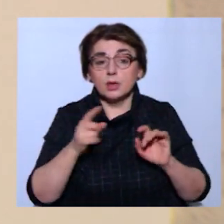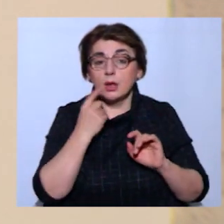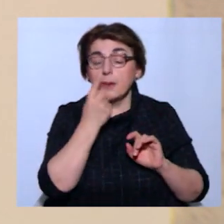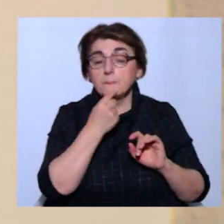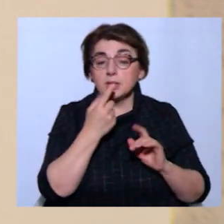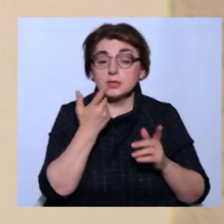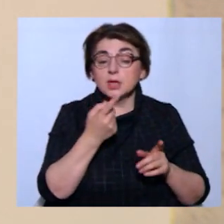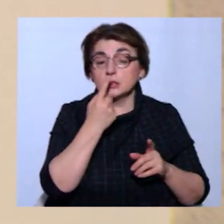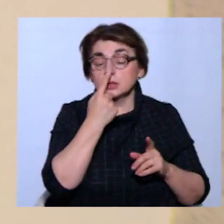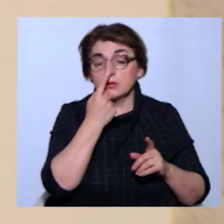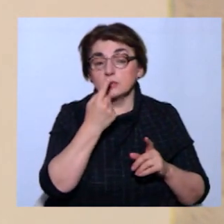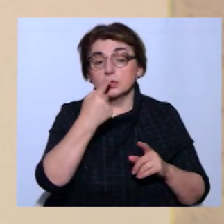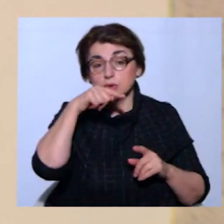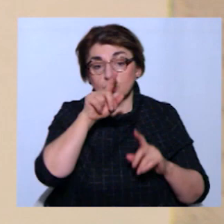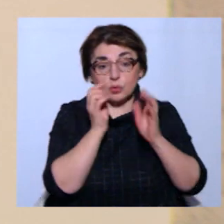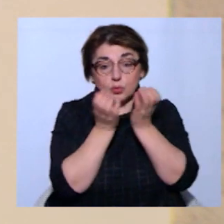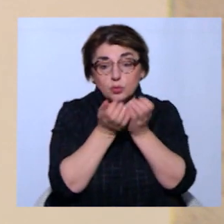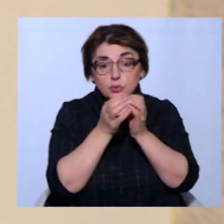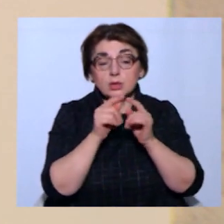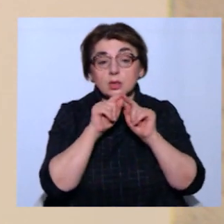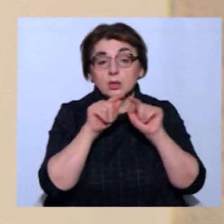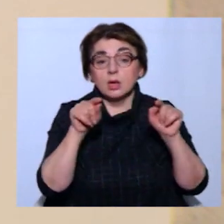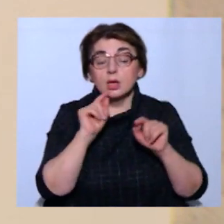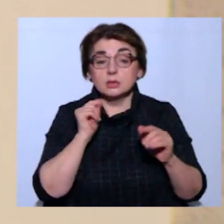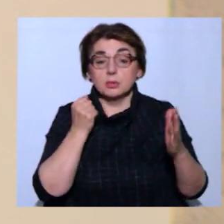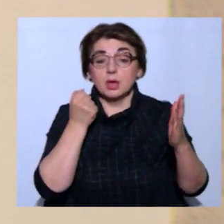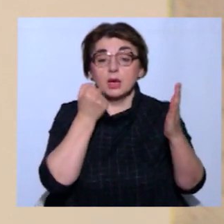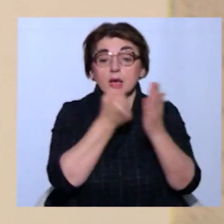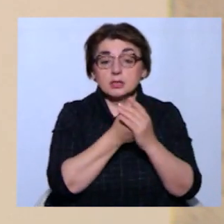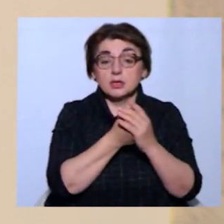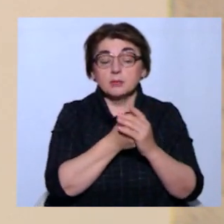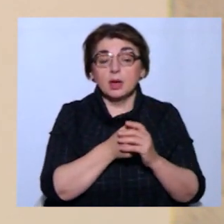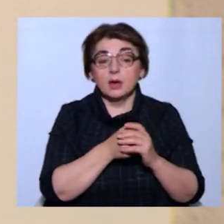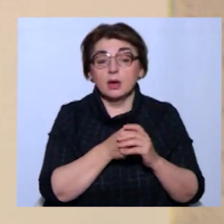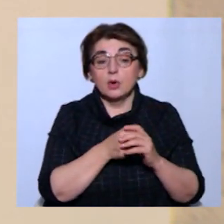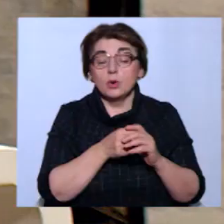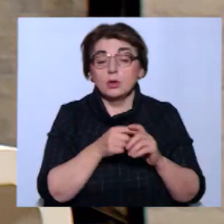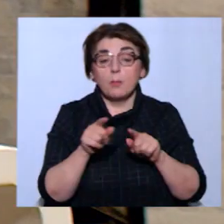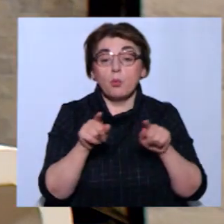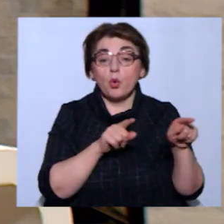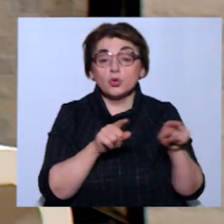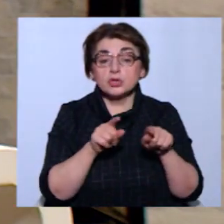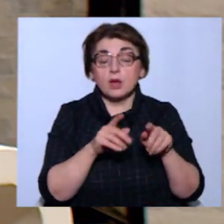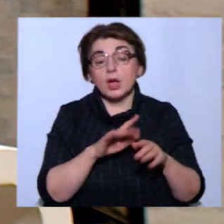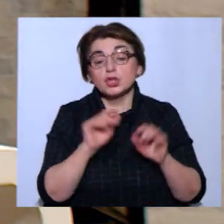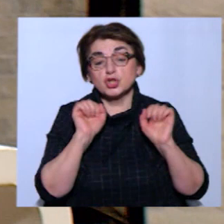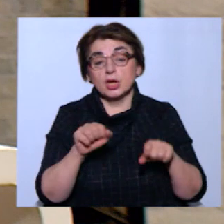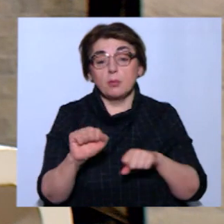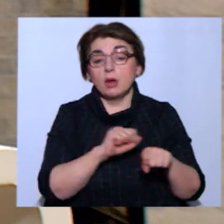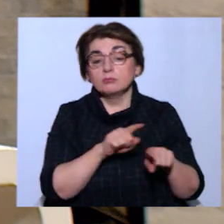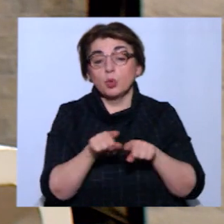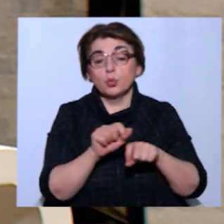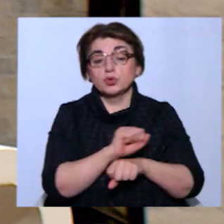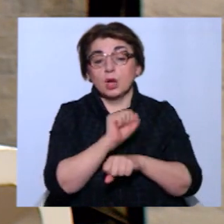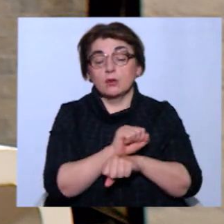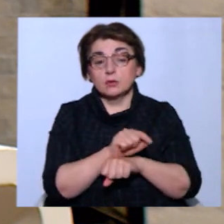ან ცხვირის ღრუდან. ეს ბგერები ეცემა უკვე მოძრავ ან უძრავ სხეულს და